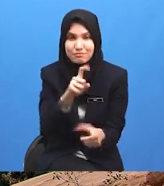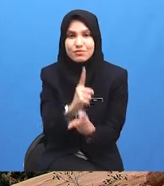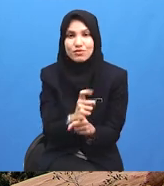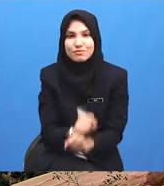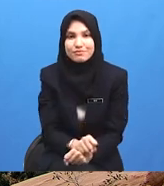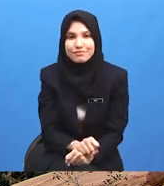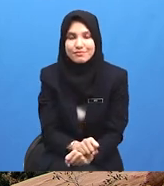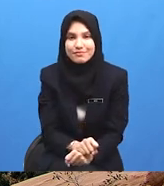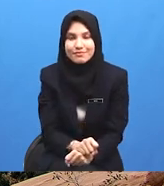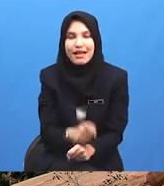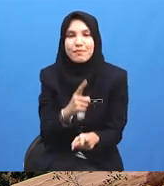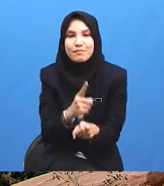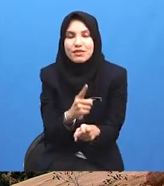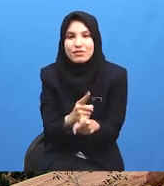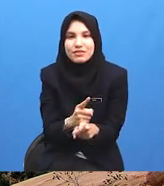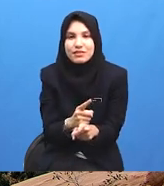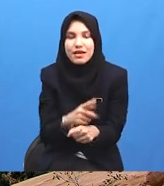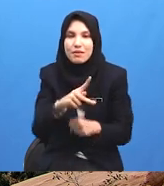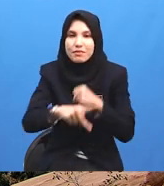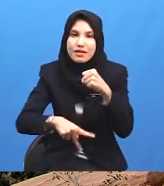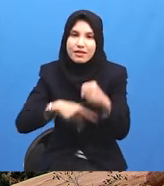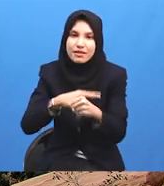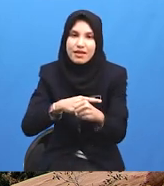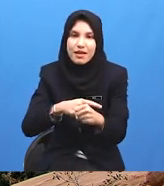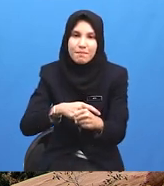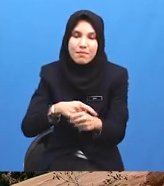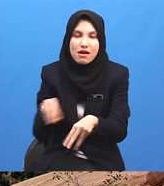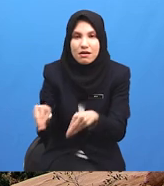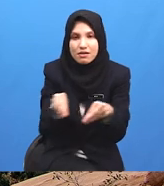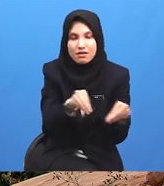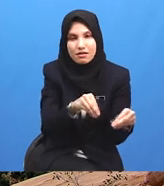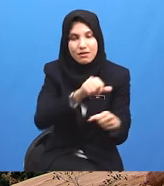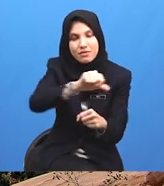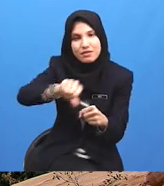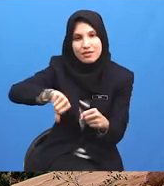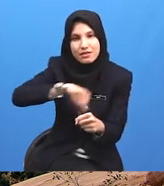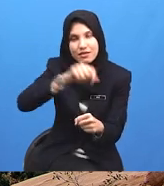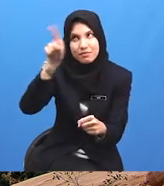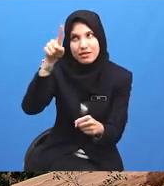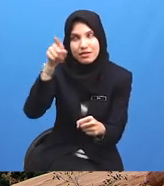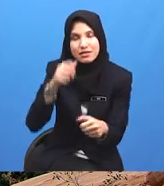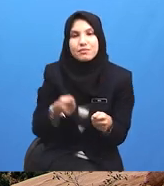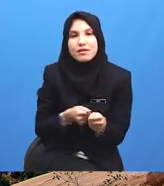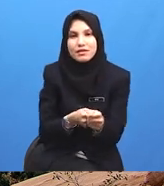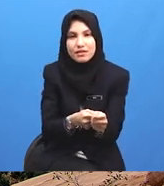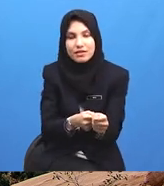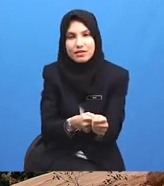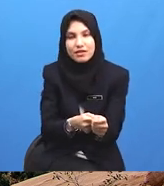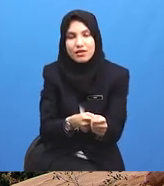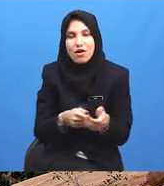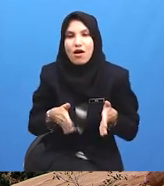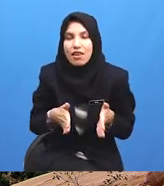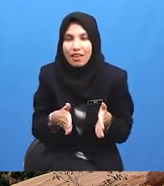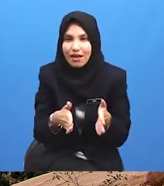Sebenarnya, planet bergerak mengelilingi matahari mengikut laluan tersendiri yang